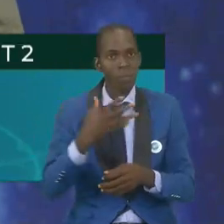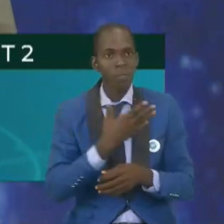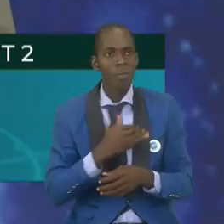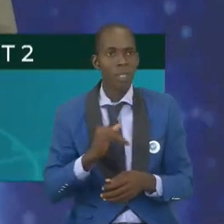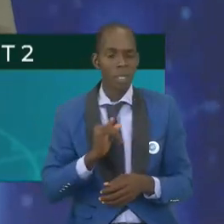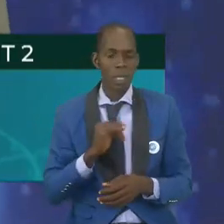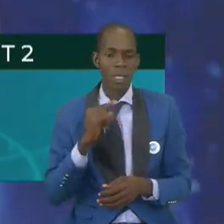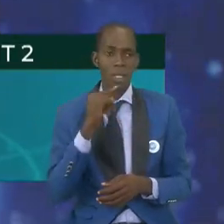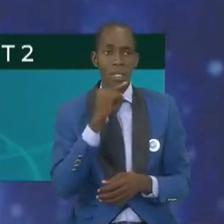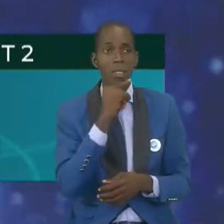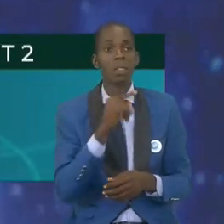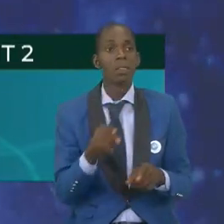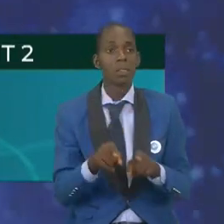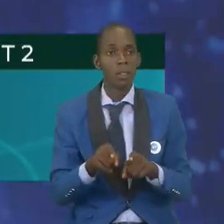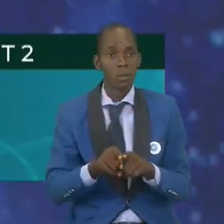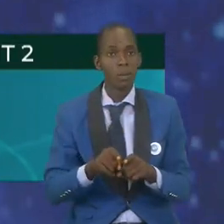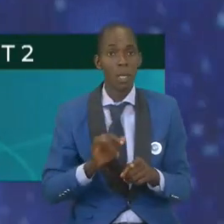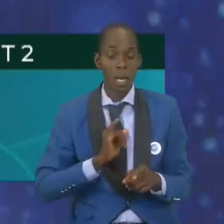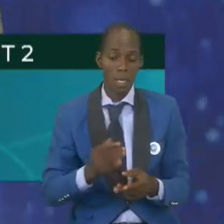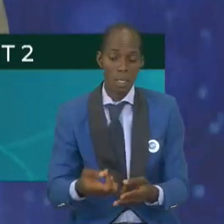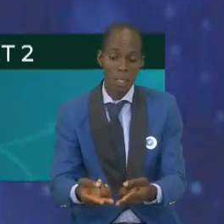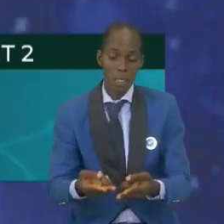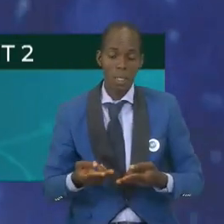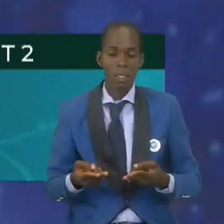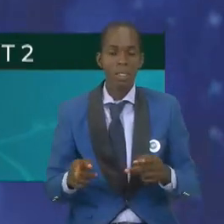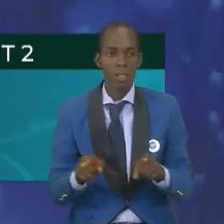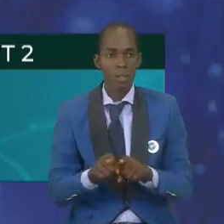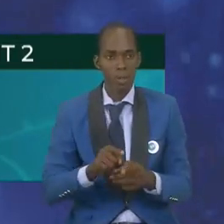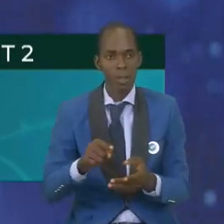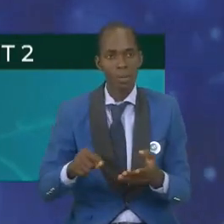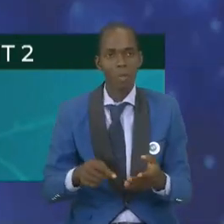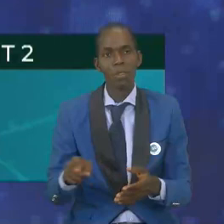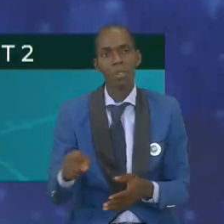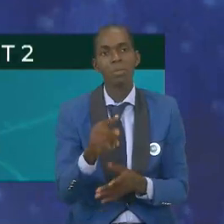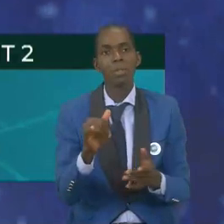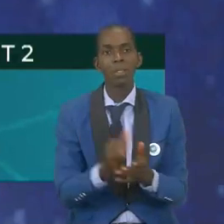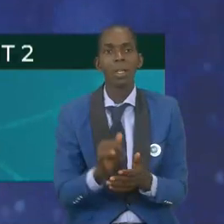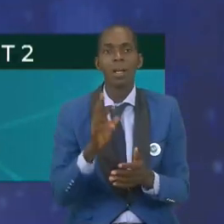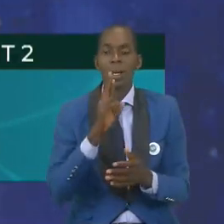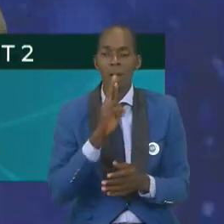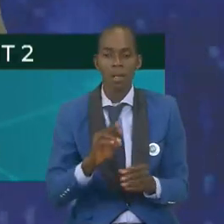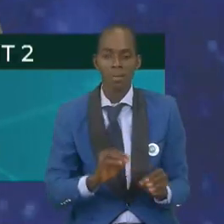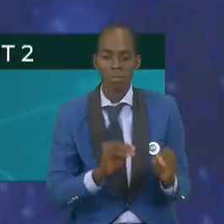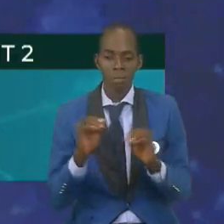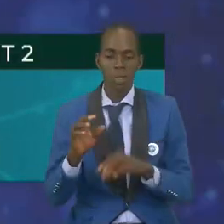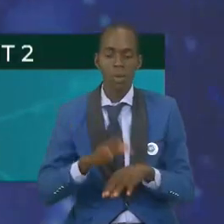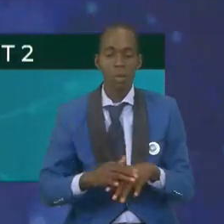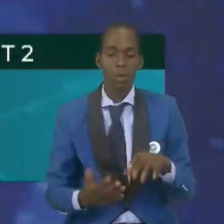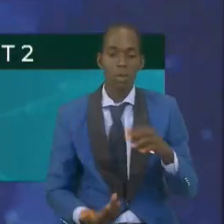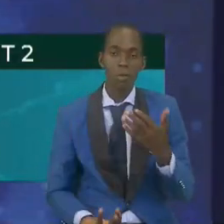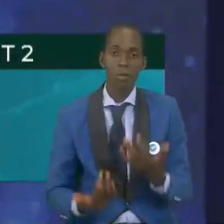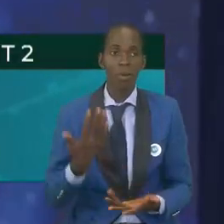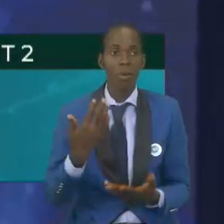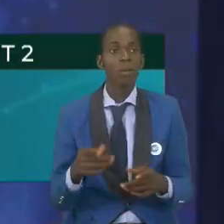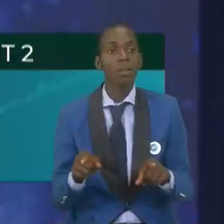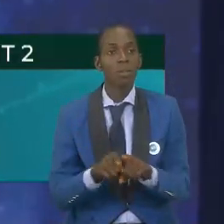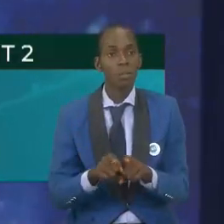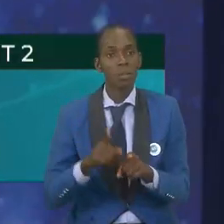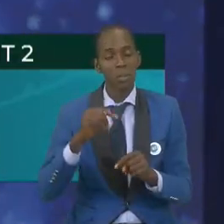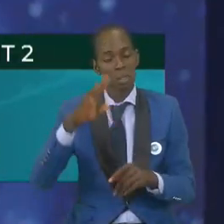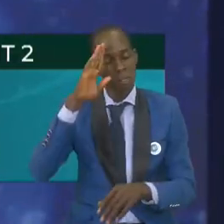verset 5, Louis II. Mon âme est parmi des lions. Je suis couché au milieu de gens qui vomissent